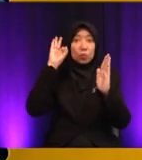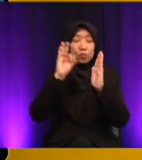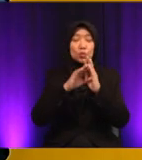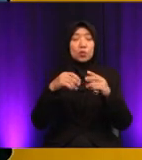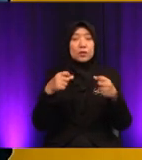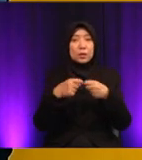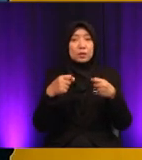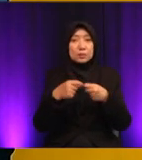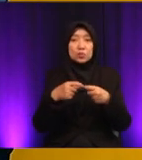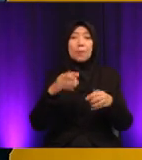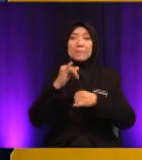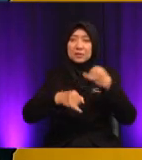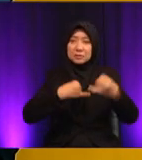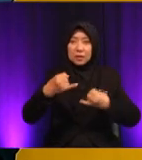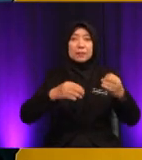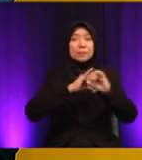ciri-ciri ini